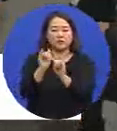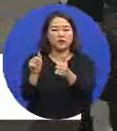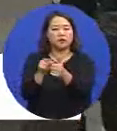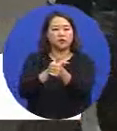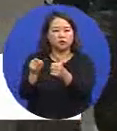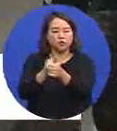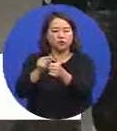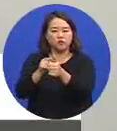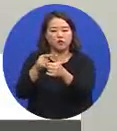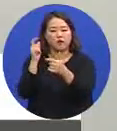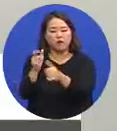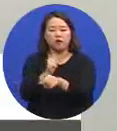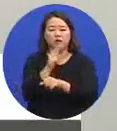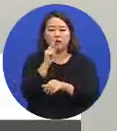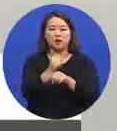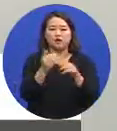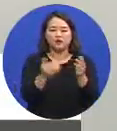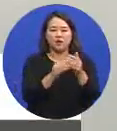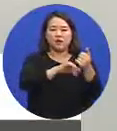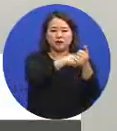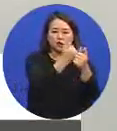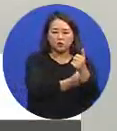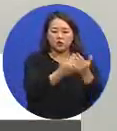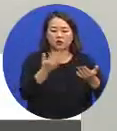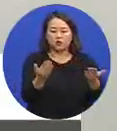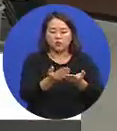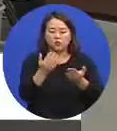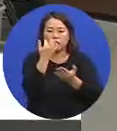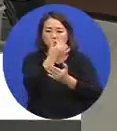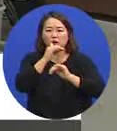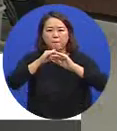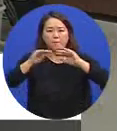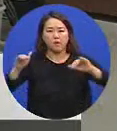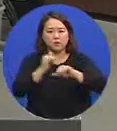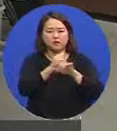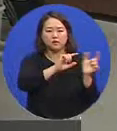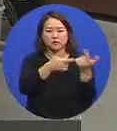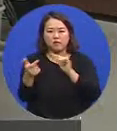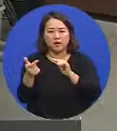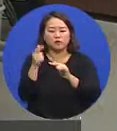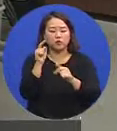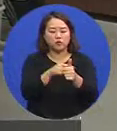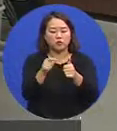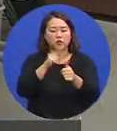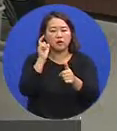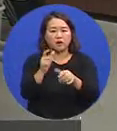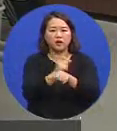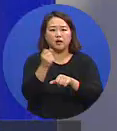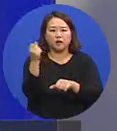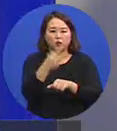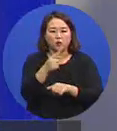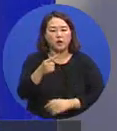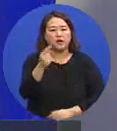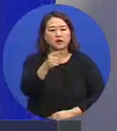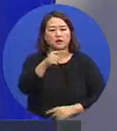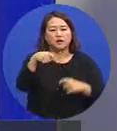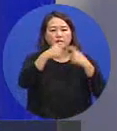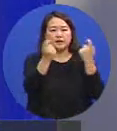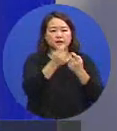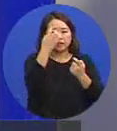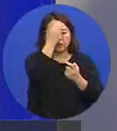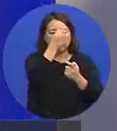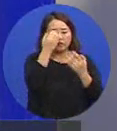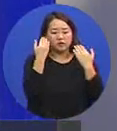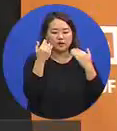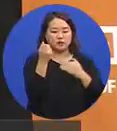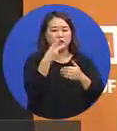민주시민교육과를 신설해 인권, 노동, 성평 등 교육을 강화하고 자사고 재지정평가도 깐깐하게 추진하겠다고